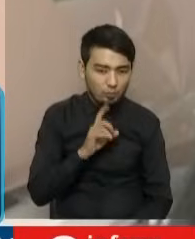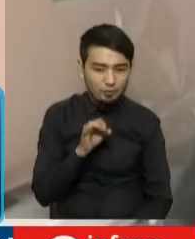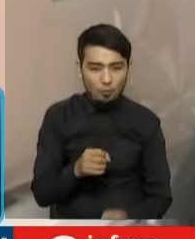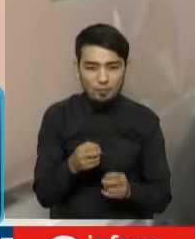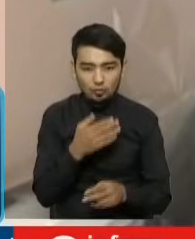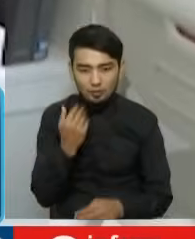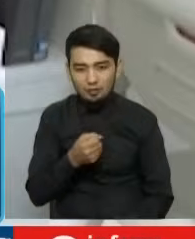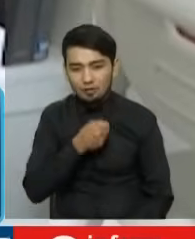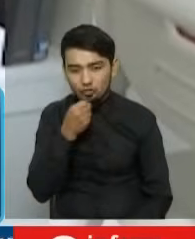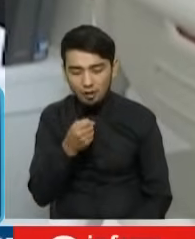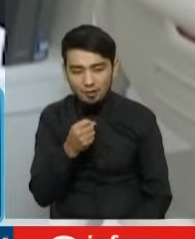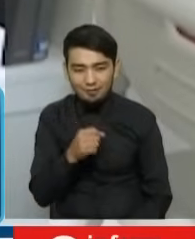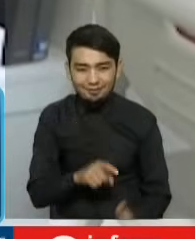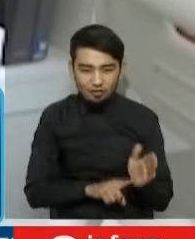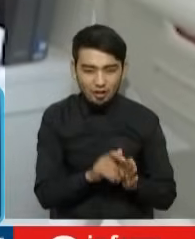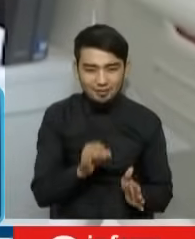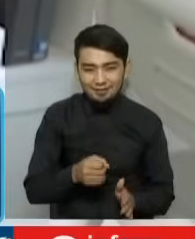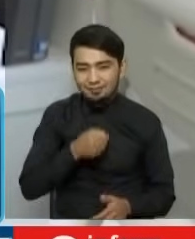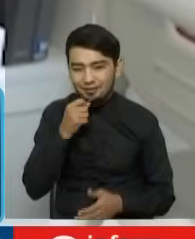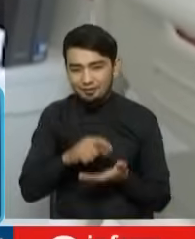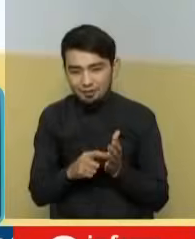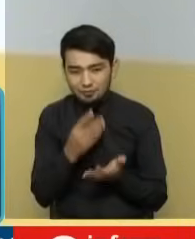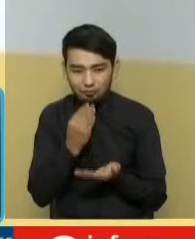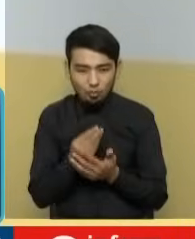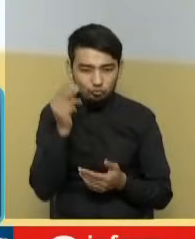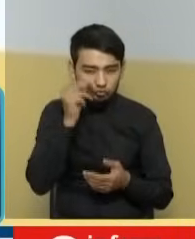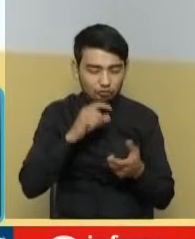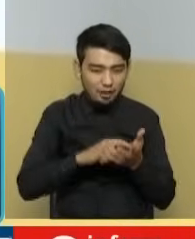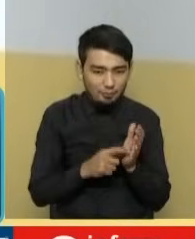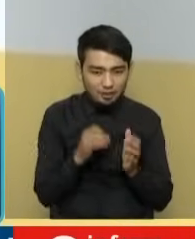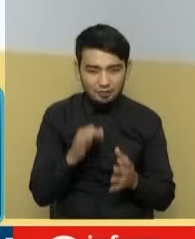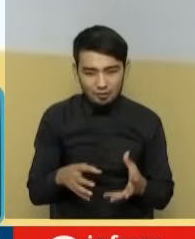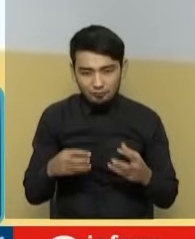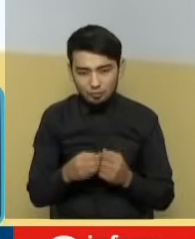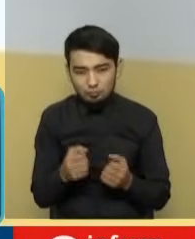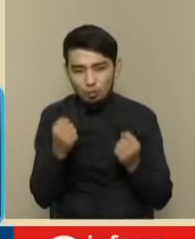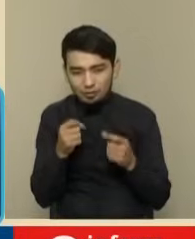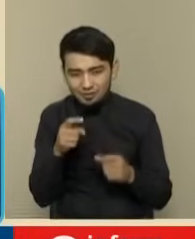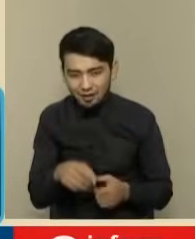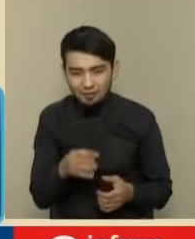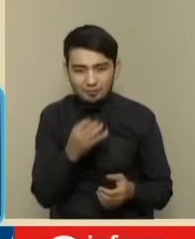начальных и старших классов предусмотрены отдельные блоки со своими учебными кабинетами, санузлами и спортзалами.